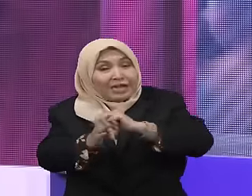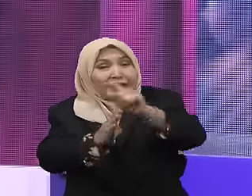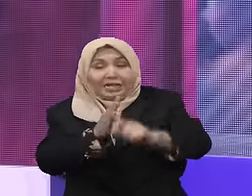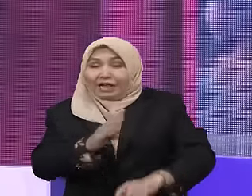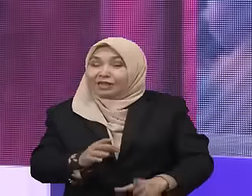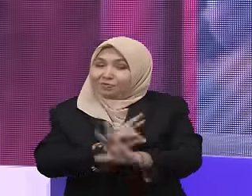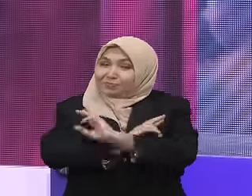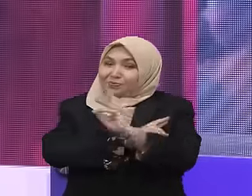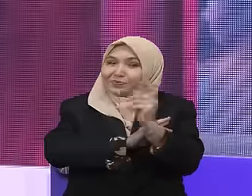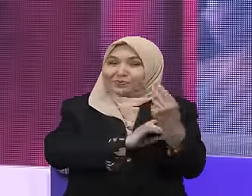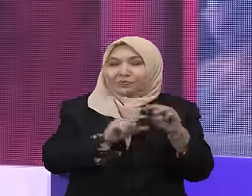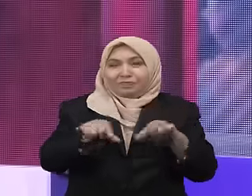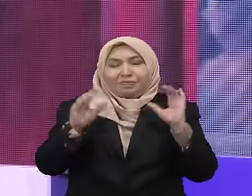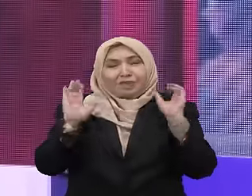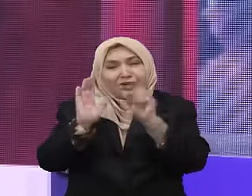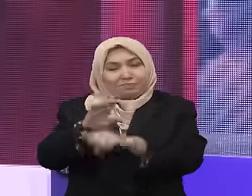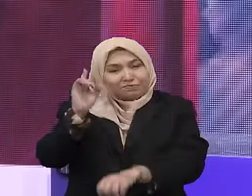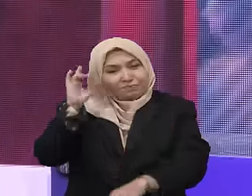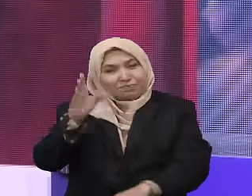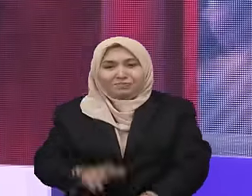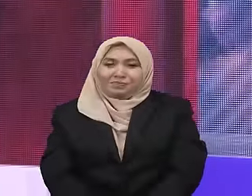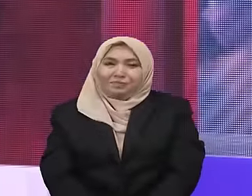Kita berehat sebentar. My Quran Time, Quran Solat Infaq.